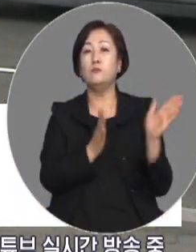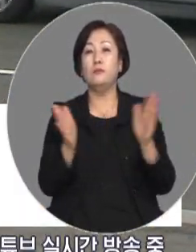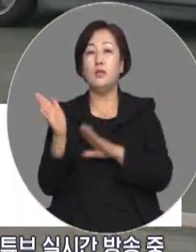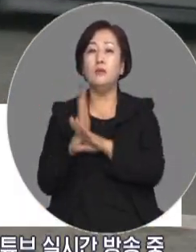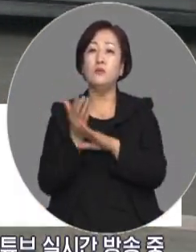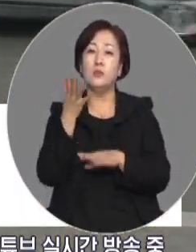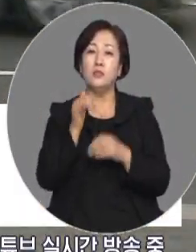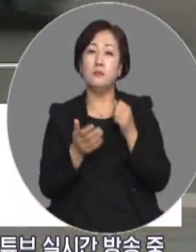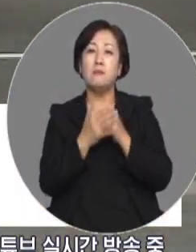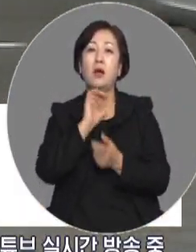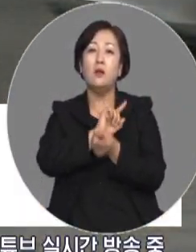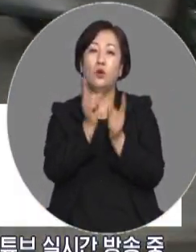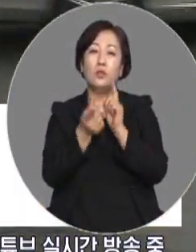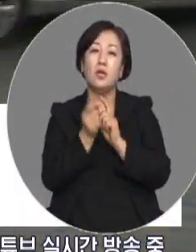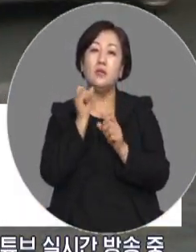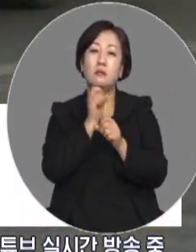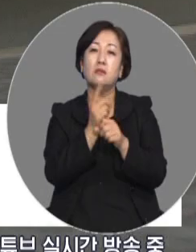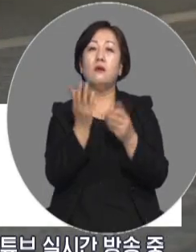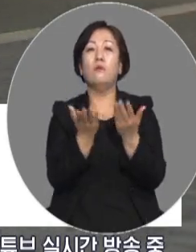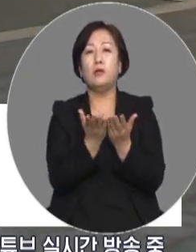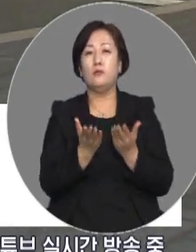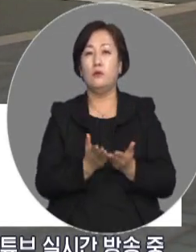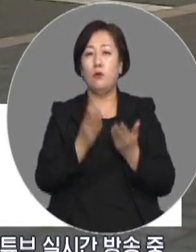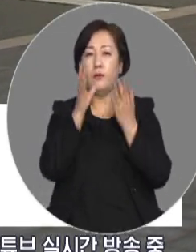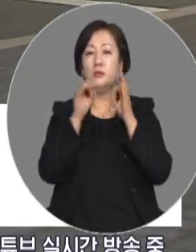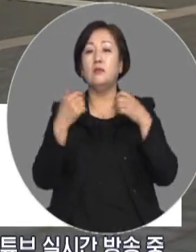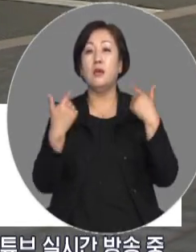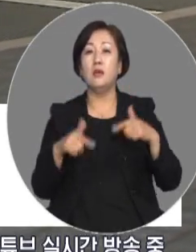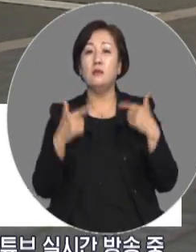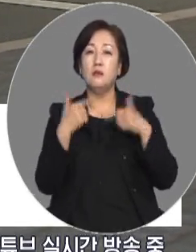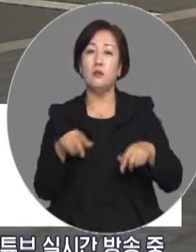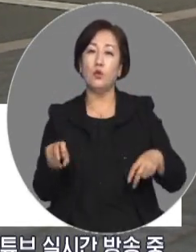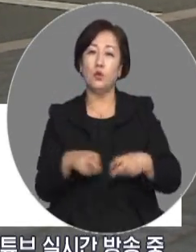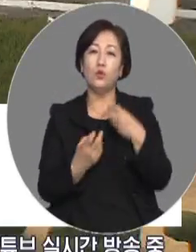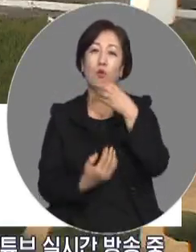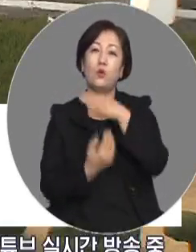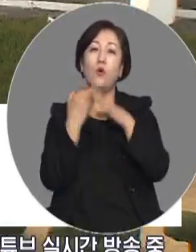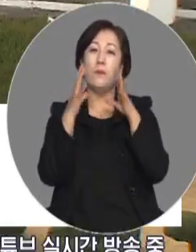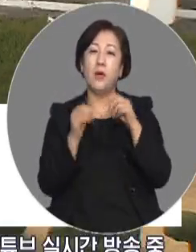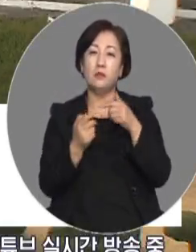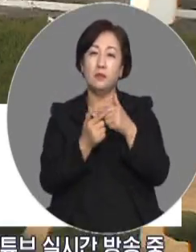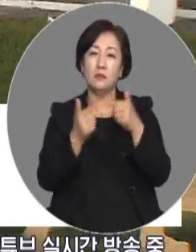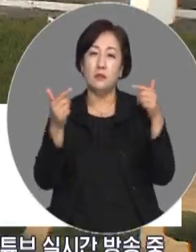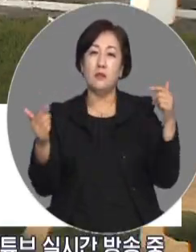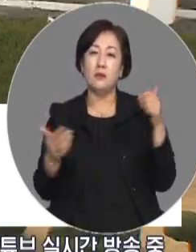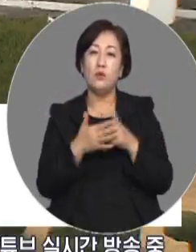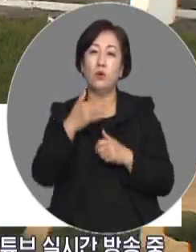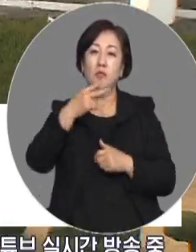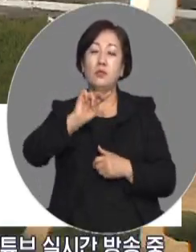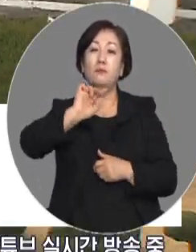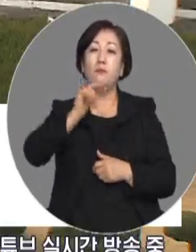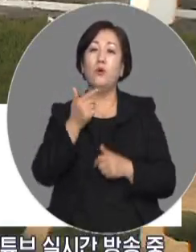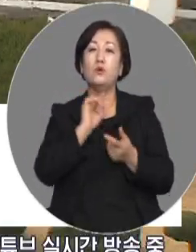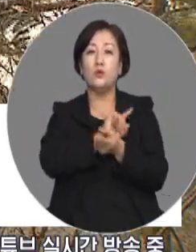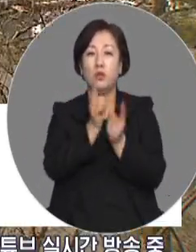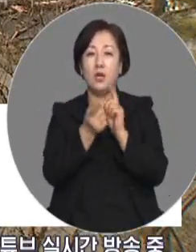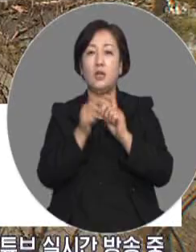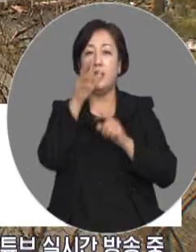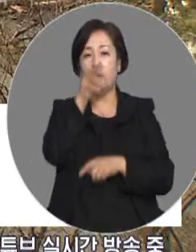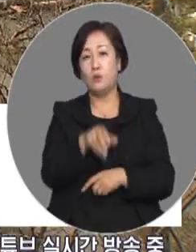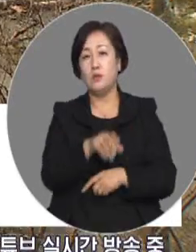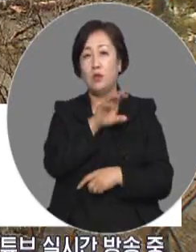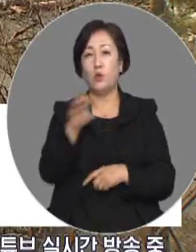있지만 로터리 특성상 크고 작은 사고가 끊이질 않습니다. 울산시가 신봉 로터리를 평면